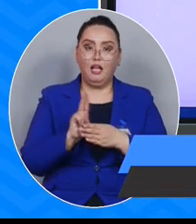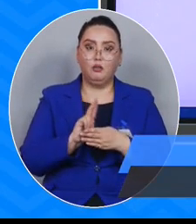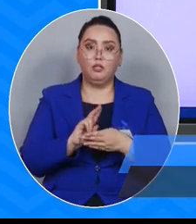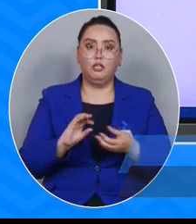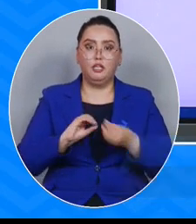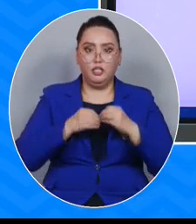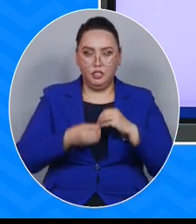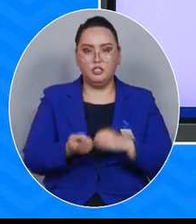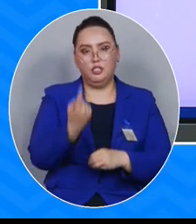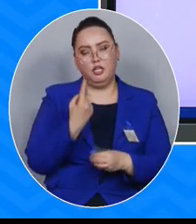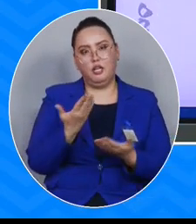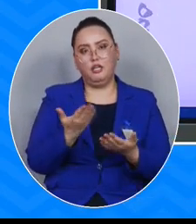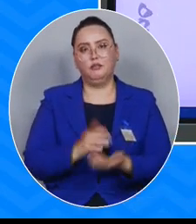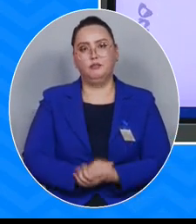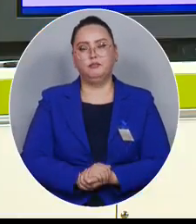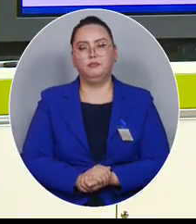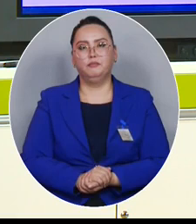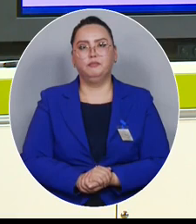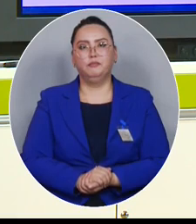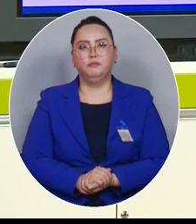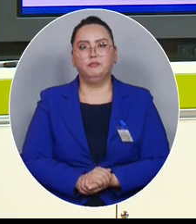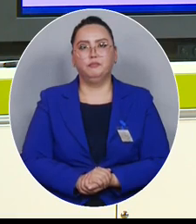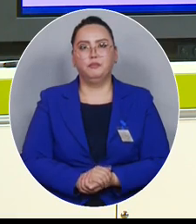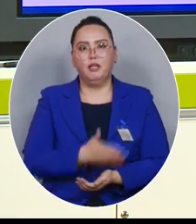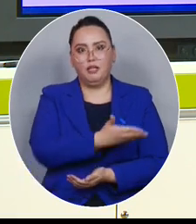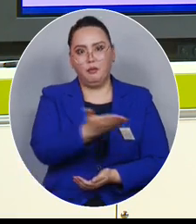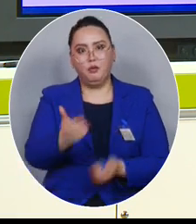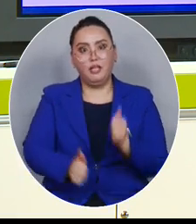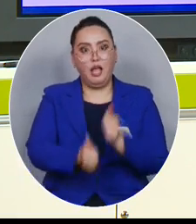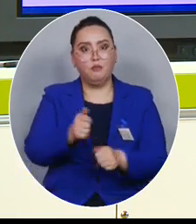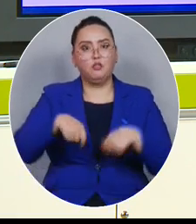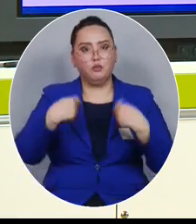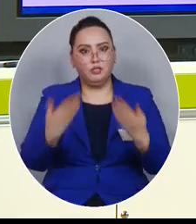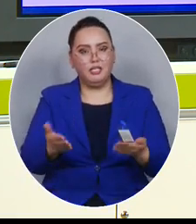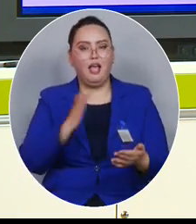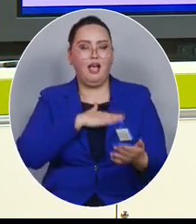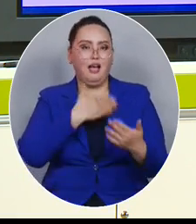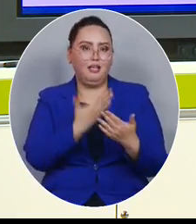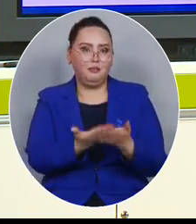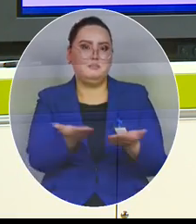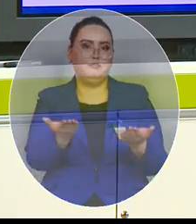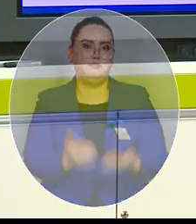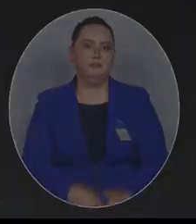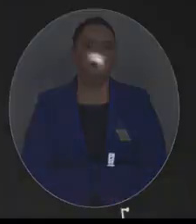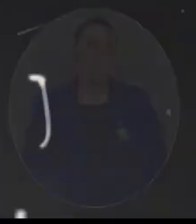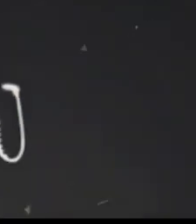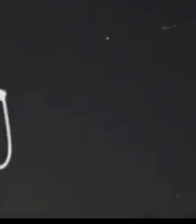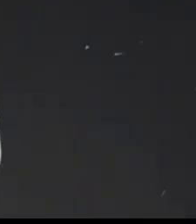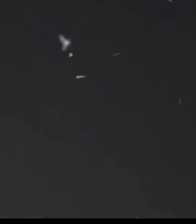аджилжээрээй өхтөөдэй заоан гэд таанрдаа анжилтэсэй өхтөөдэй анхаарлаа хандулсэн өхтөөдэй байрлаа